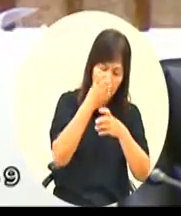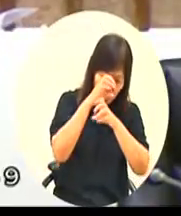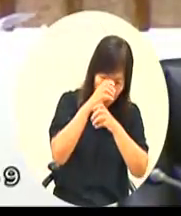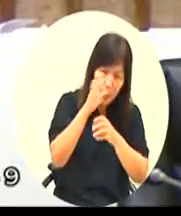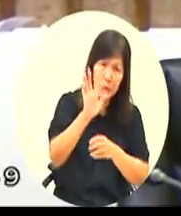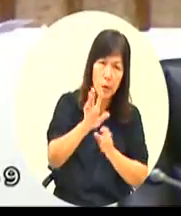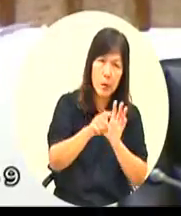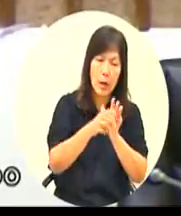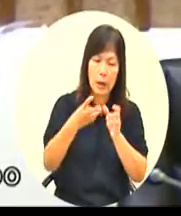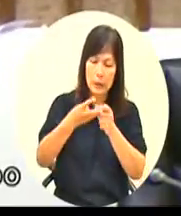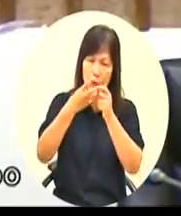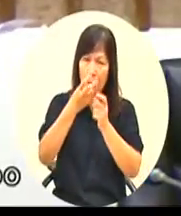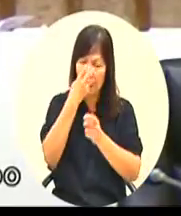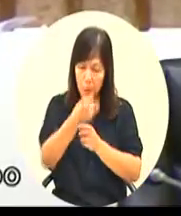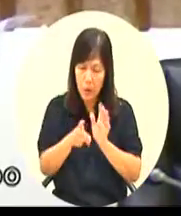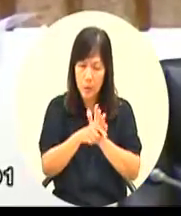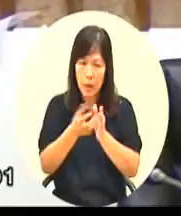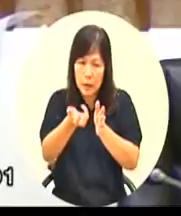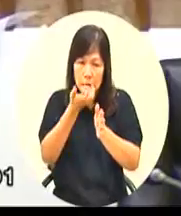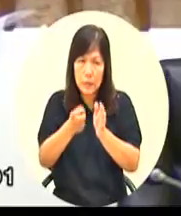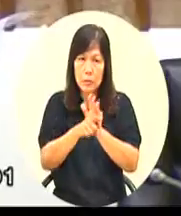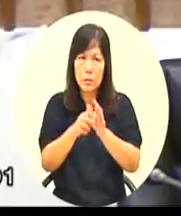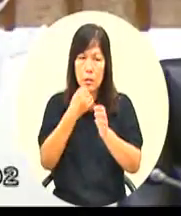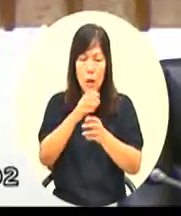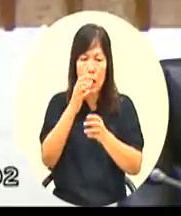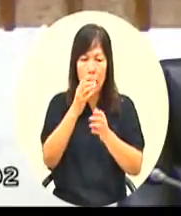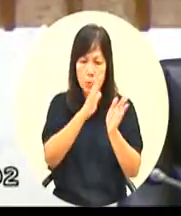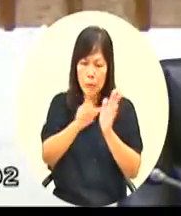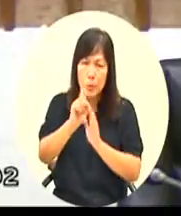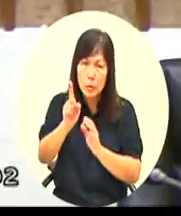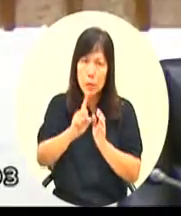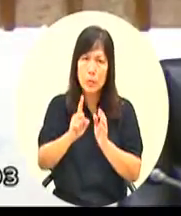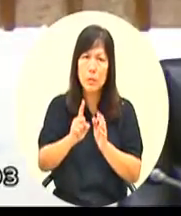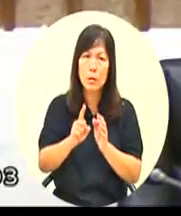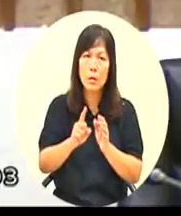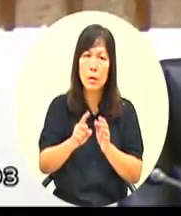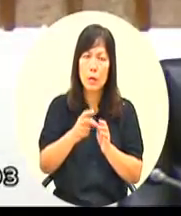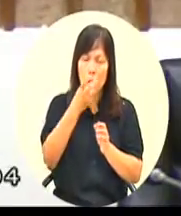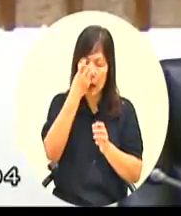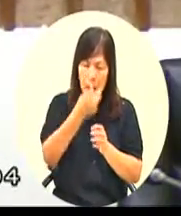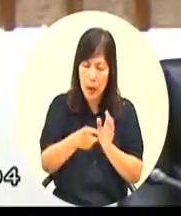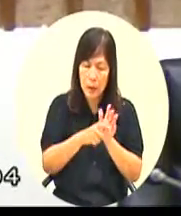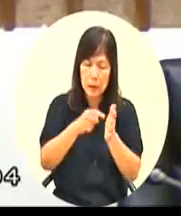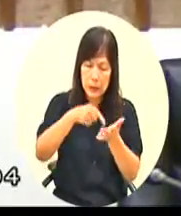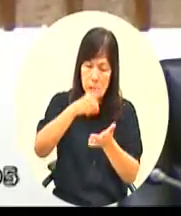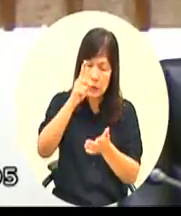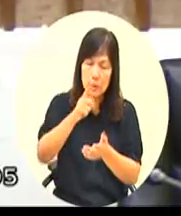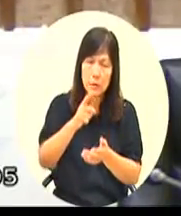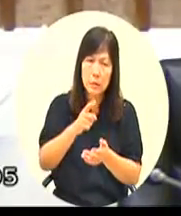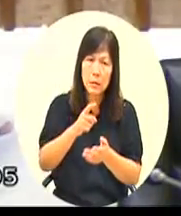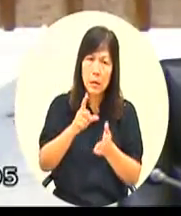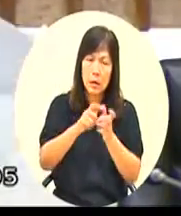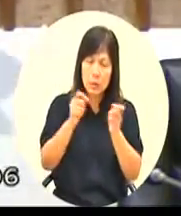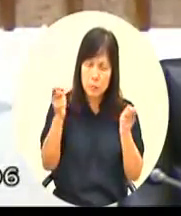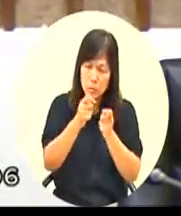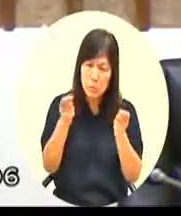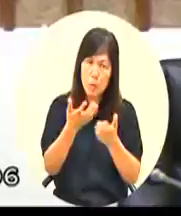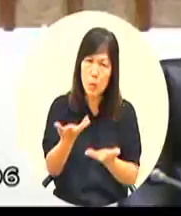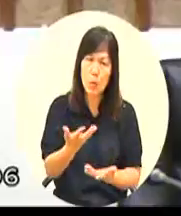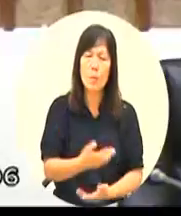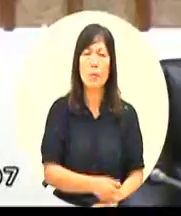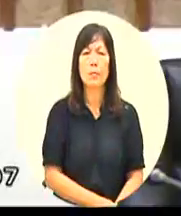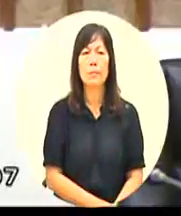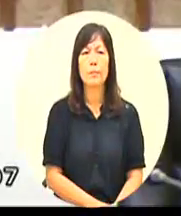三项是要访视上游厂商，是要准备多久？多久才去看一次供应商？这个部分也再请教育局长回